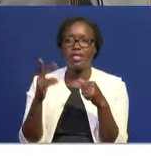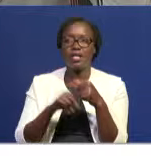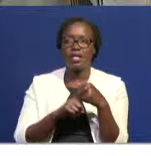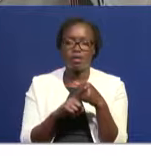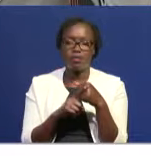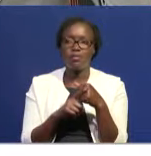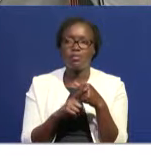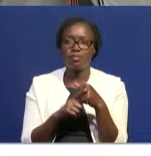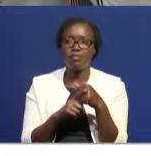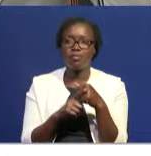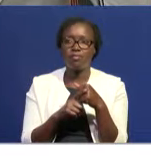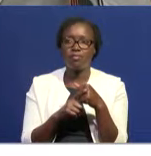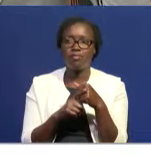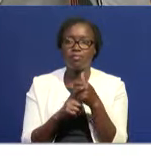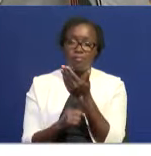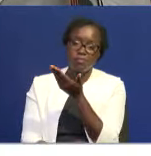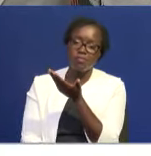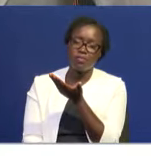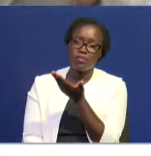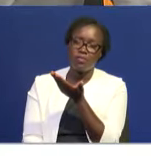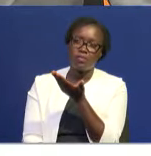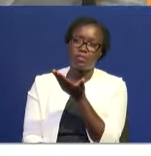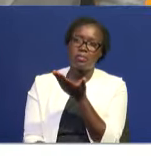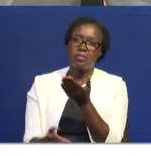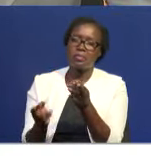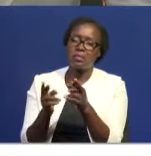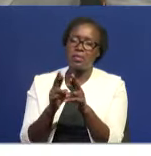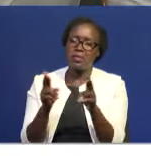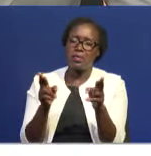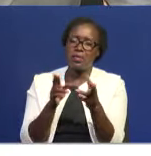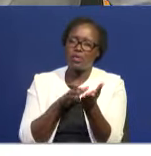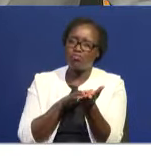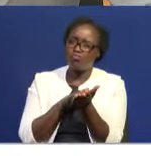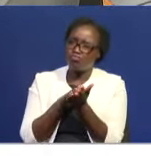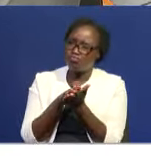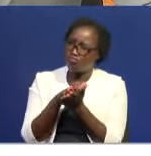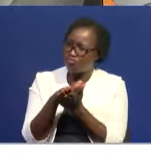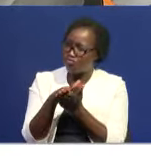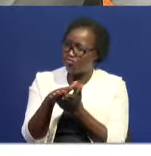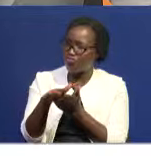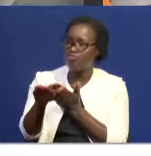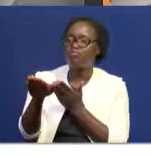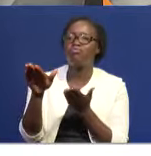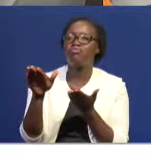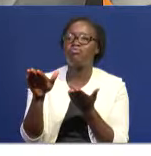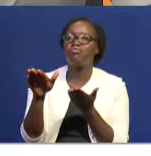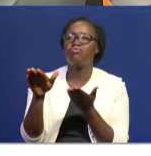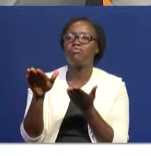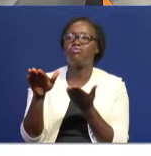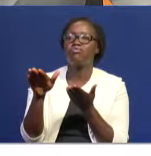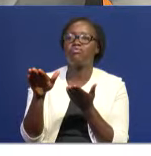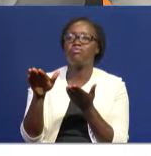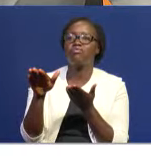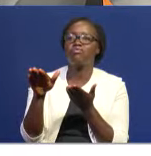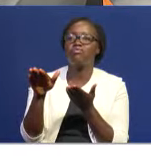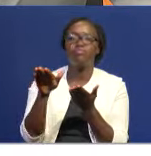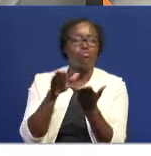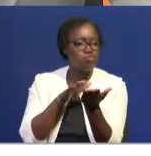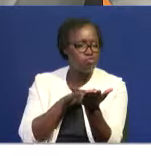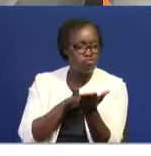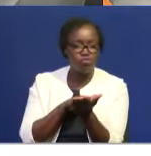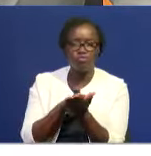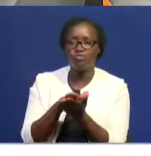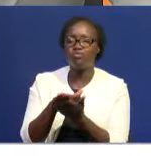mtazamaji, hali ni vivyo hivyo, taswira kamili ya jinsi maandamano ya inayoendeshwa na kizazi cha